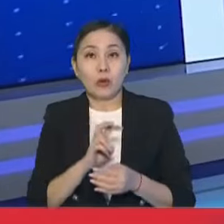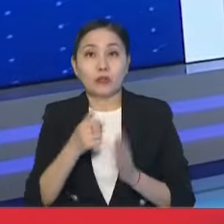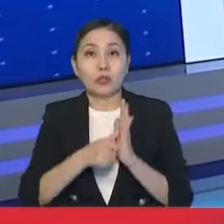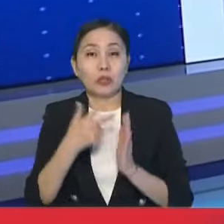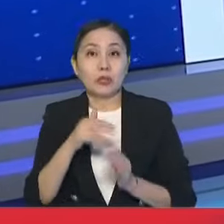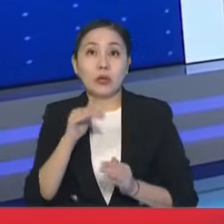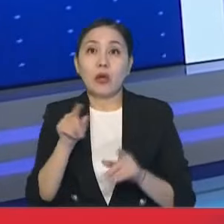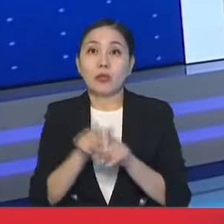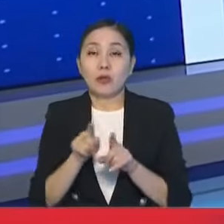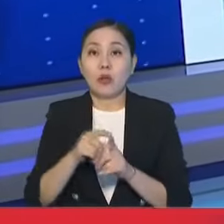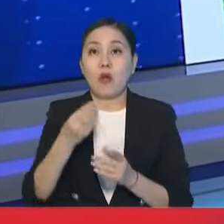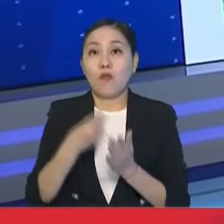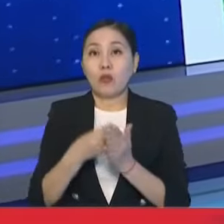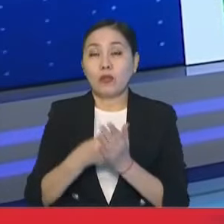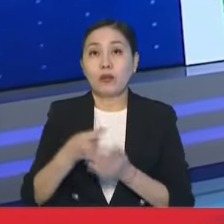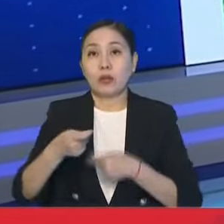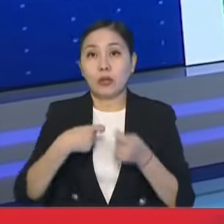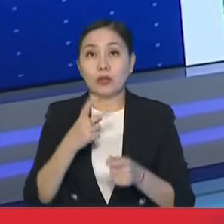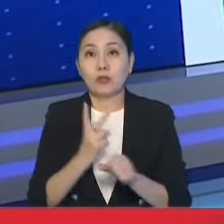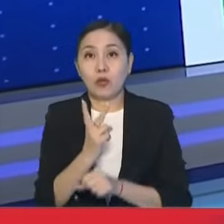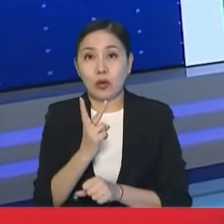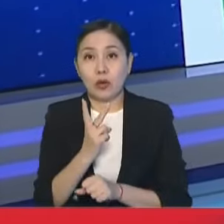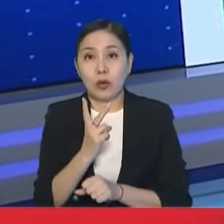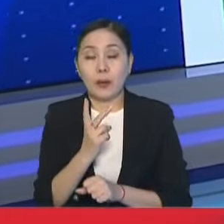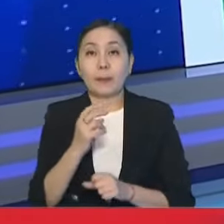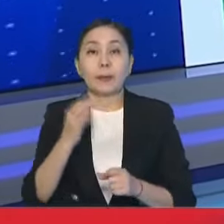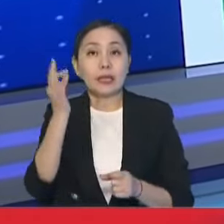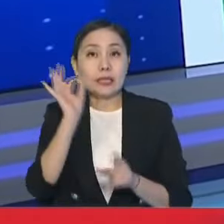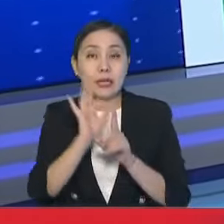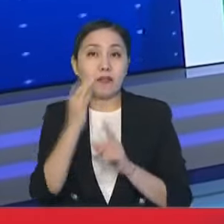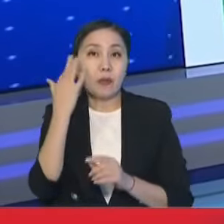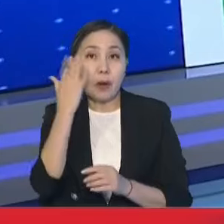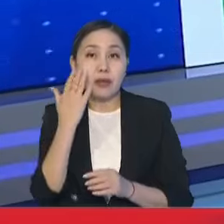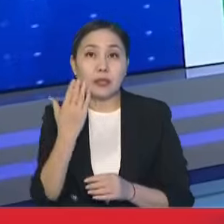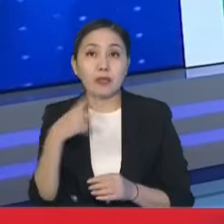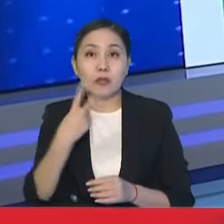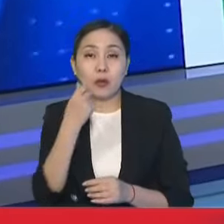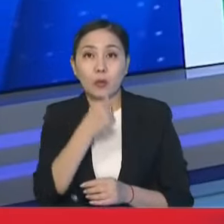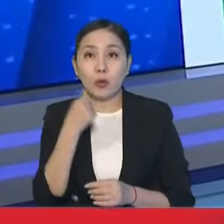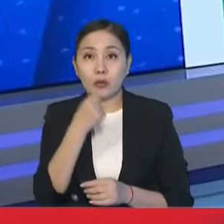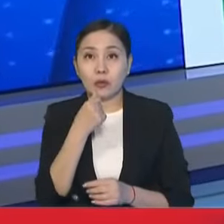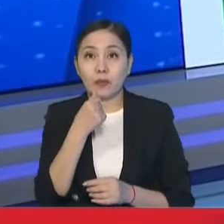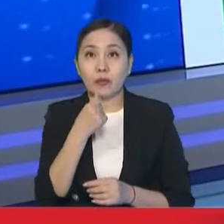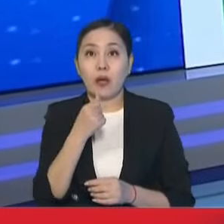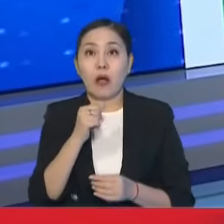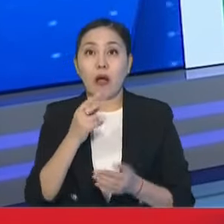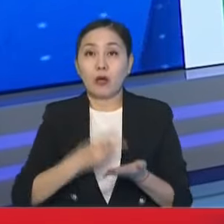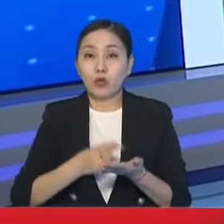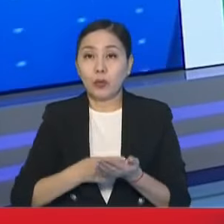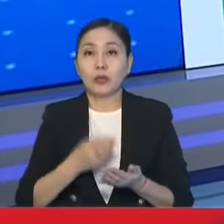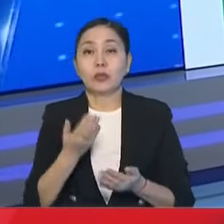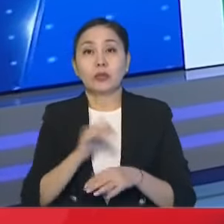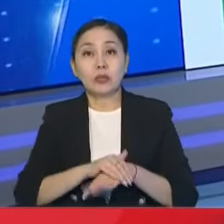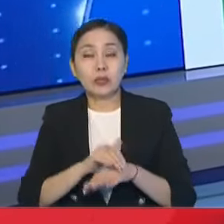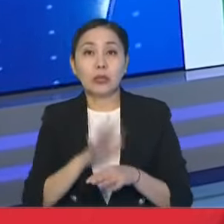Таким образом, фондовый рынок увеличился вдвое по сравнению с целевым показателем 2022 года. Аргументы,